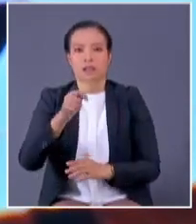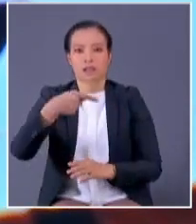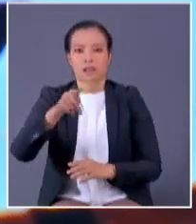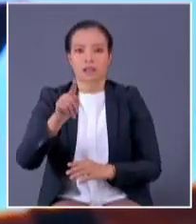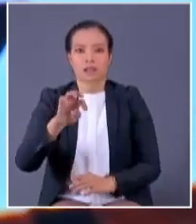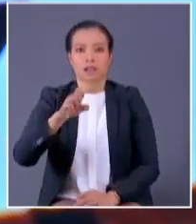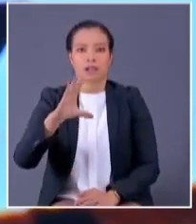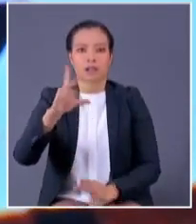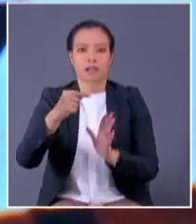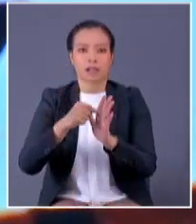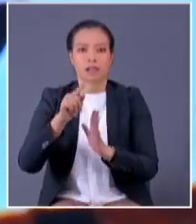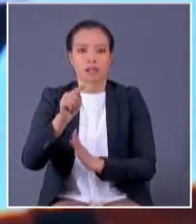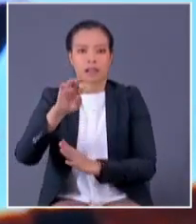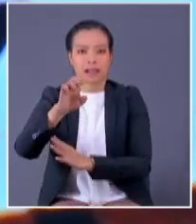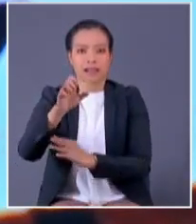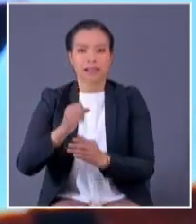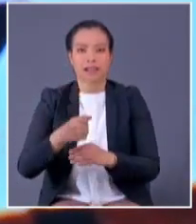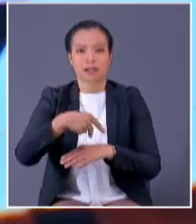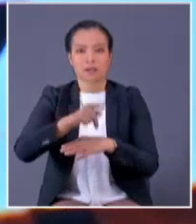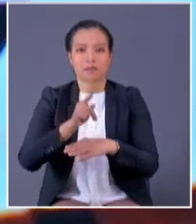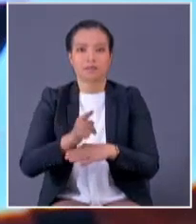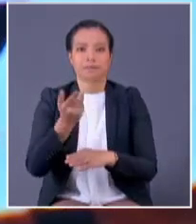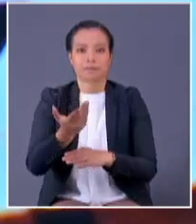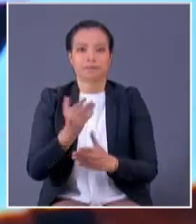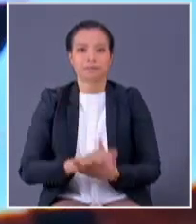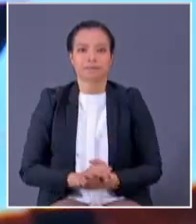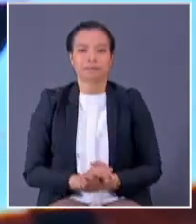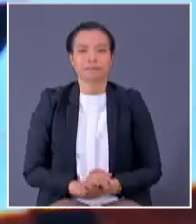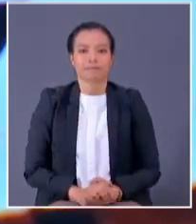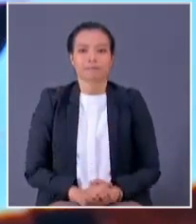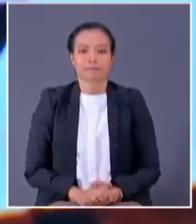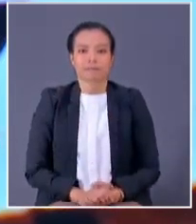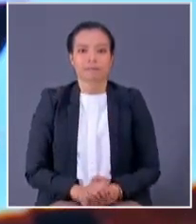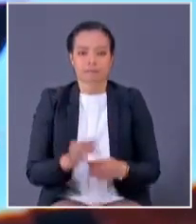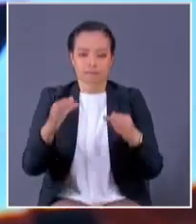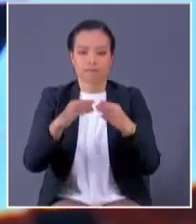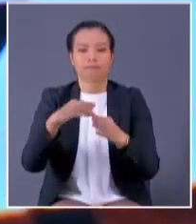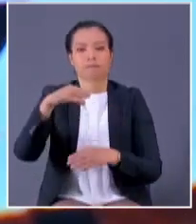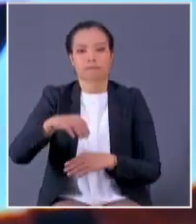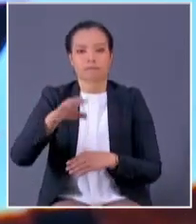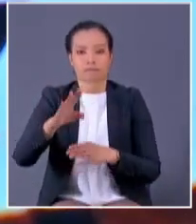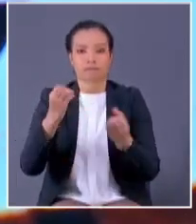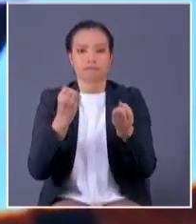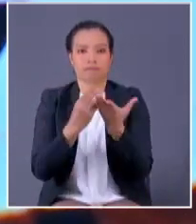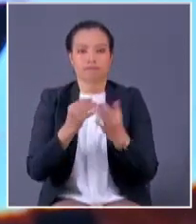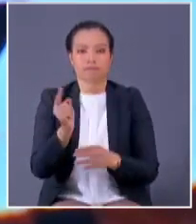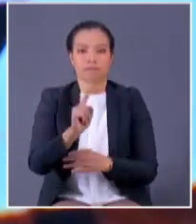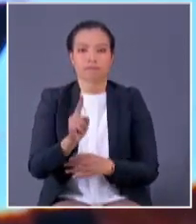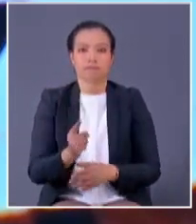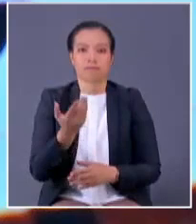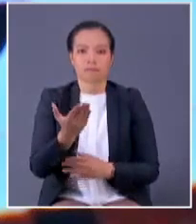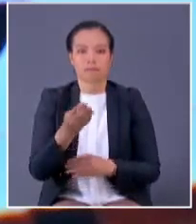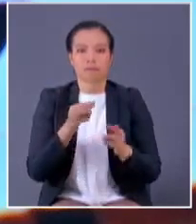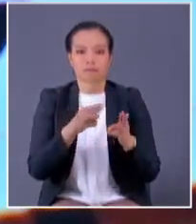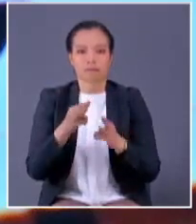ติไพรุ่งเรืองประธานสหพันธ์การขนส่งทางบกแห่งประเทศไทยมาดูกันว่ากลุ่มผู้ประกอบการเขาได้รับความเดือดร้อนมากขนาดไหนเขาคิด